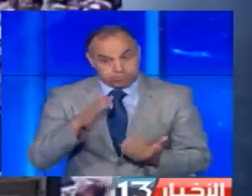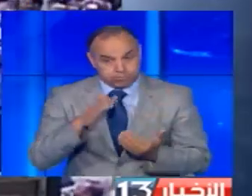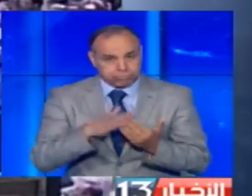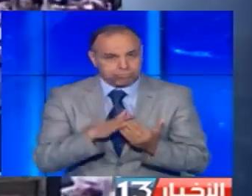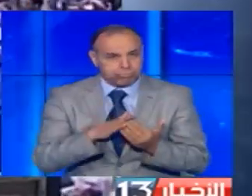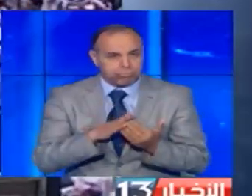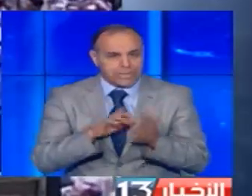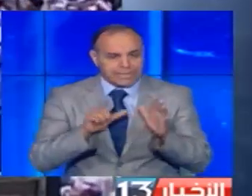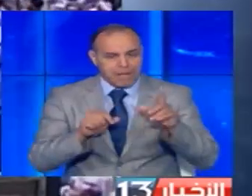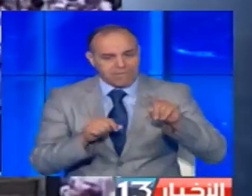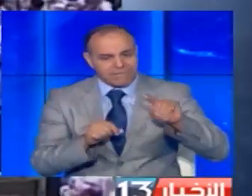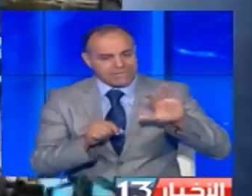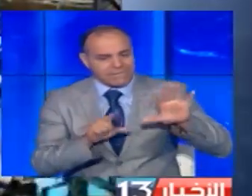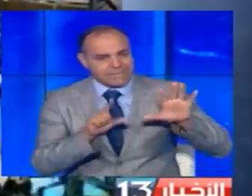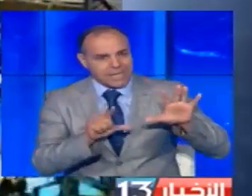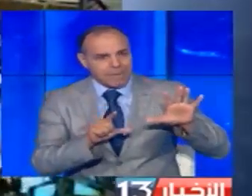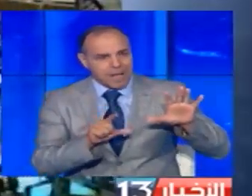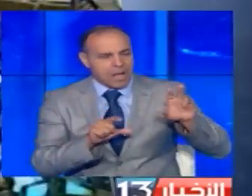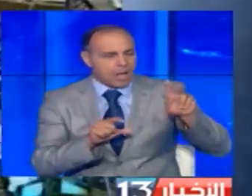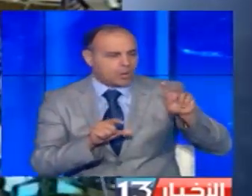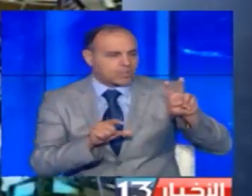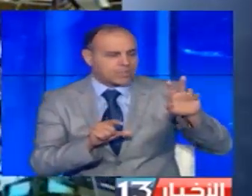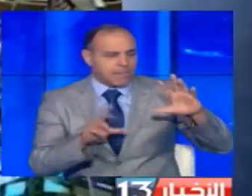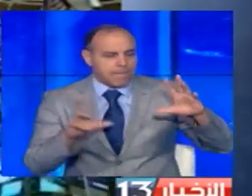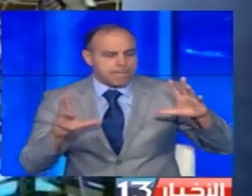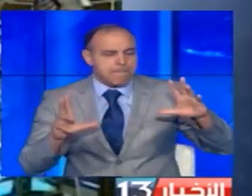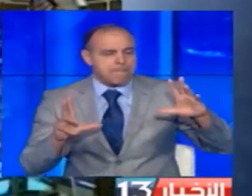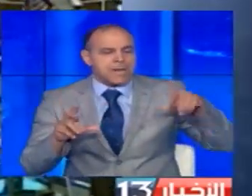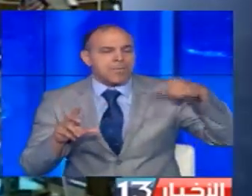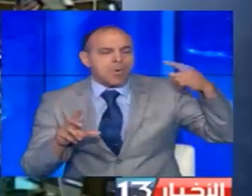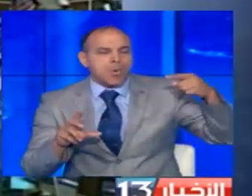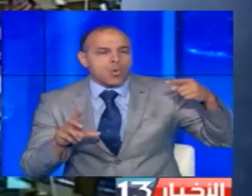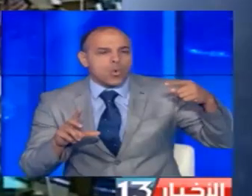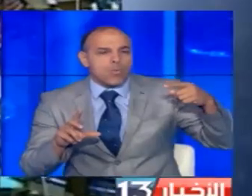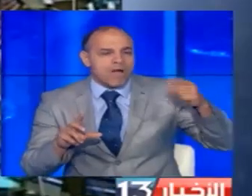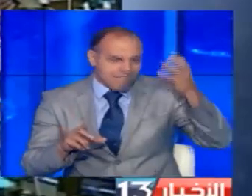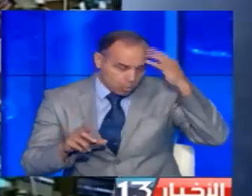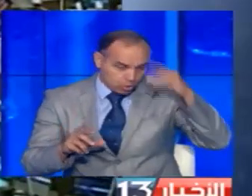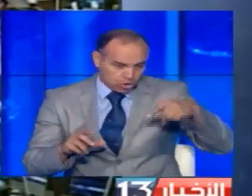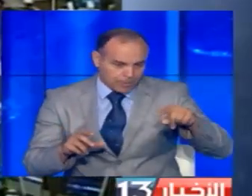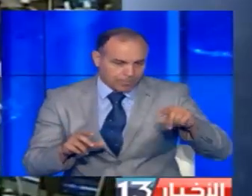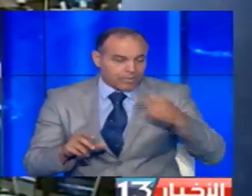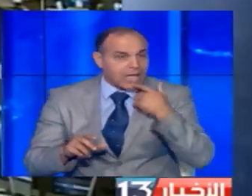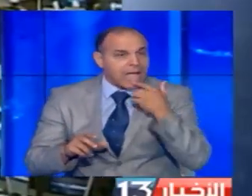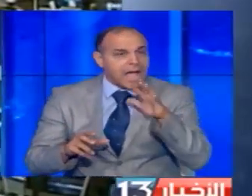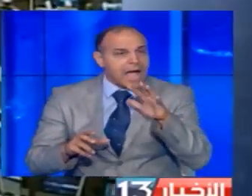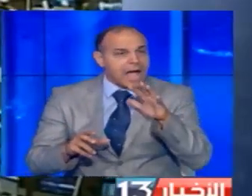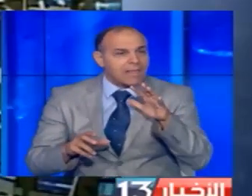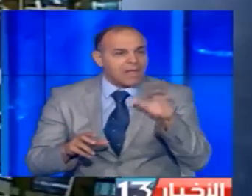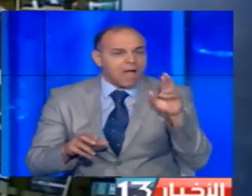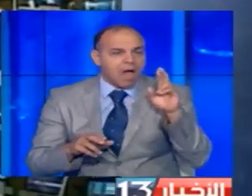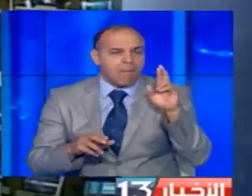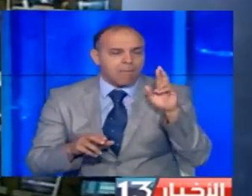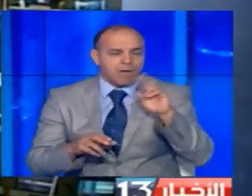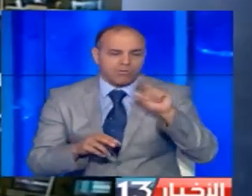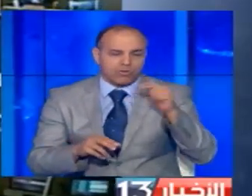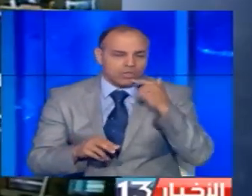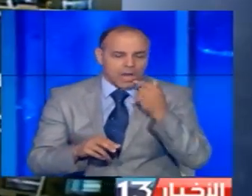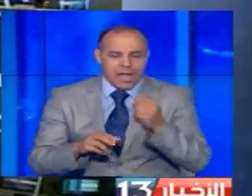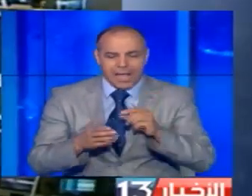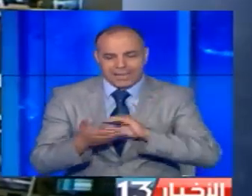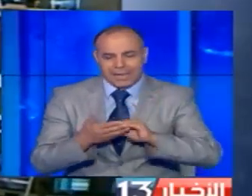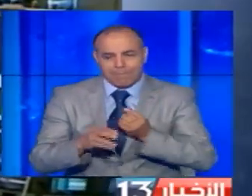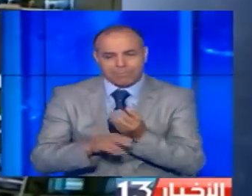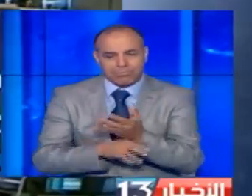سبعه فاصله سبعه واربعين مليون برميل يوميا في او تا وذلك بحسب التقرير الشهرى ل اداره معلومات الطاقه